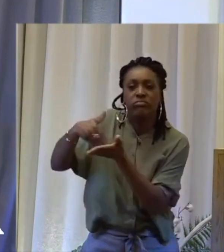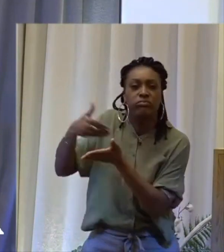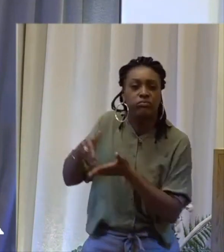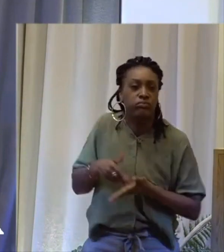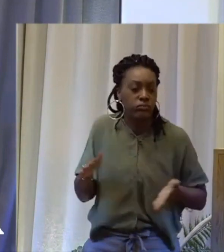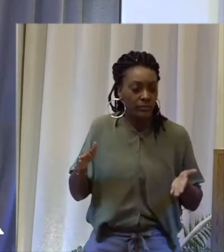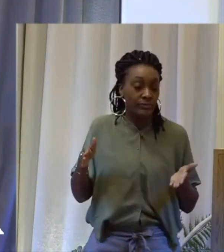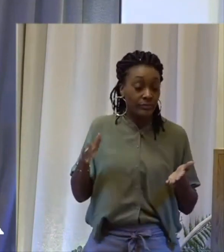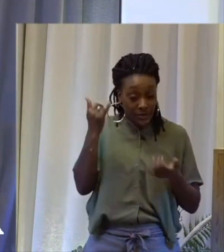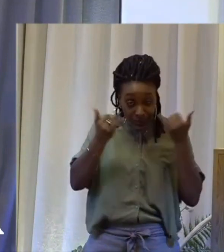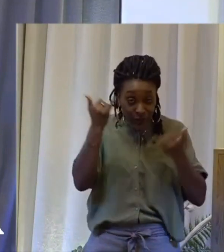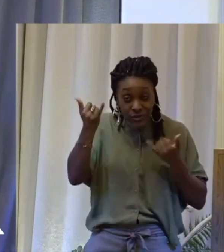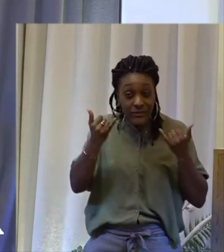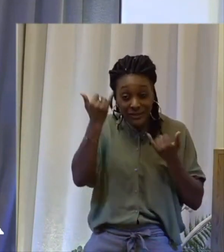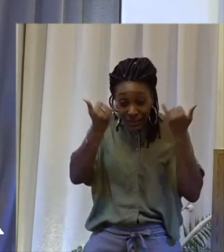portés sur elle